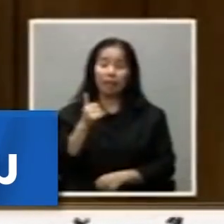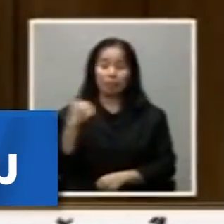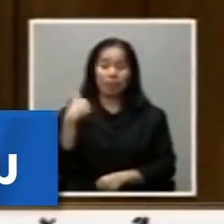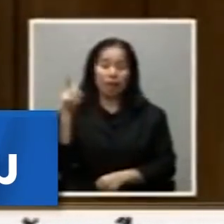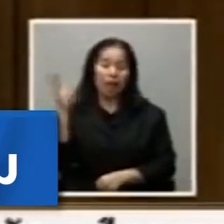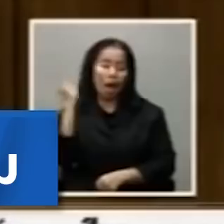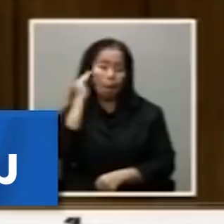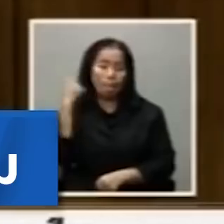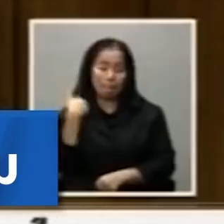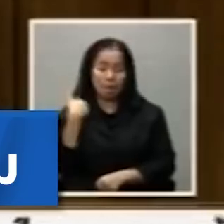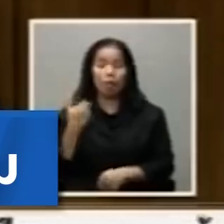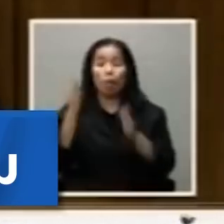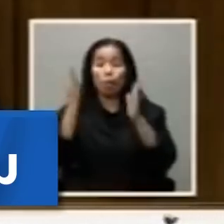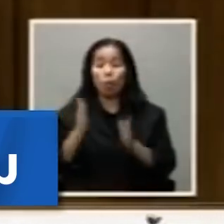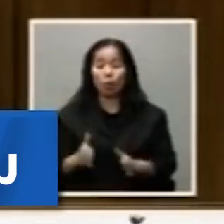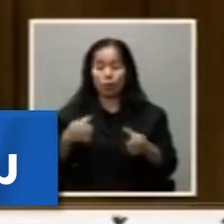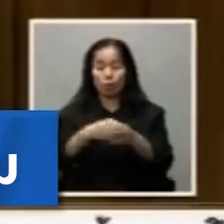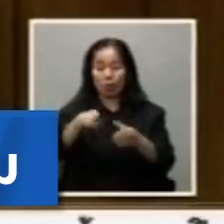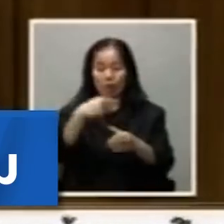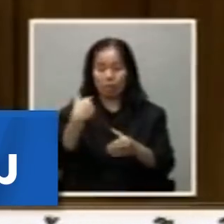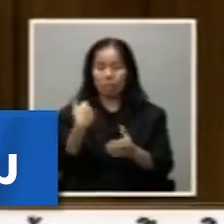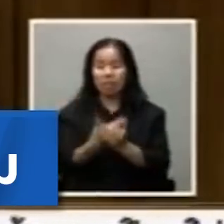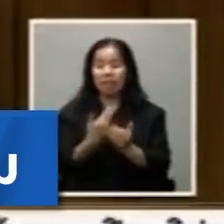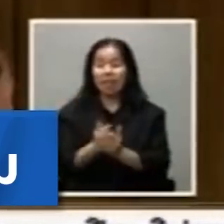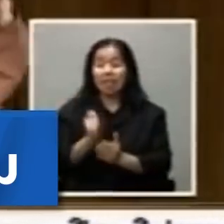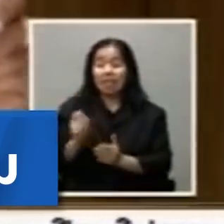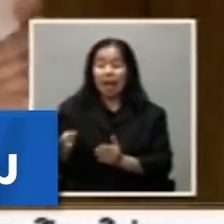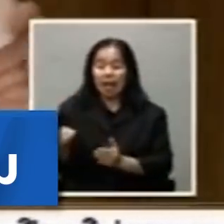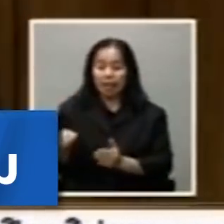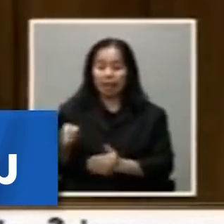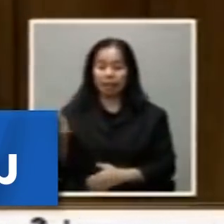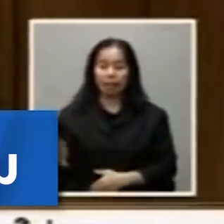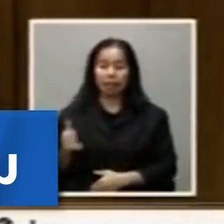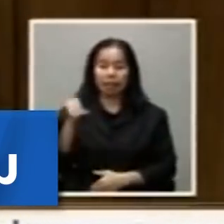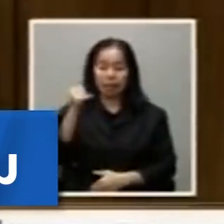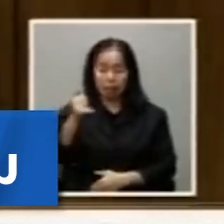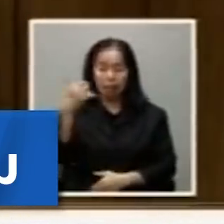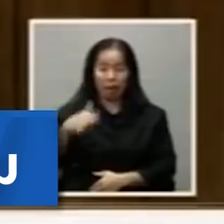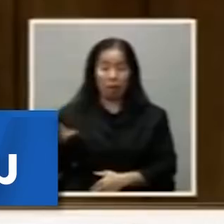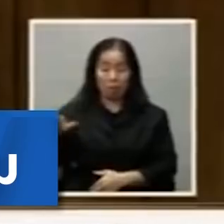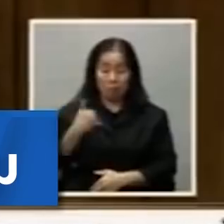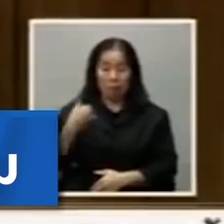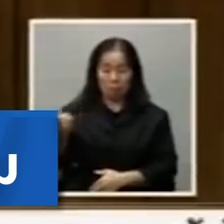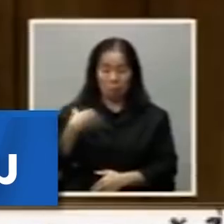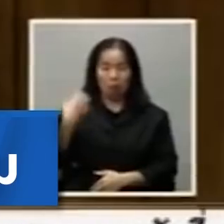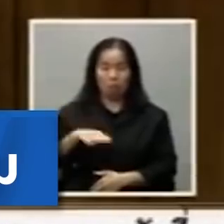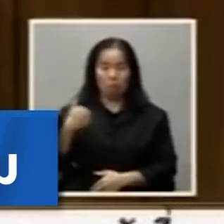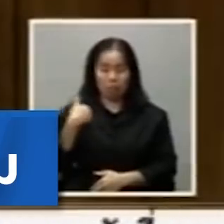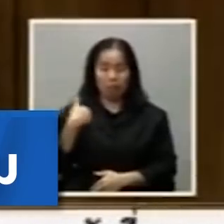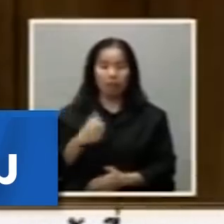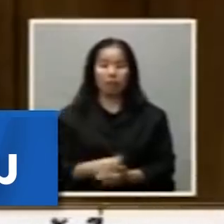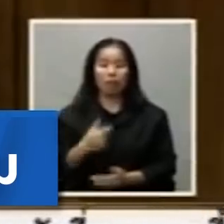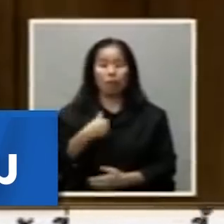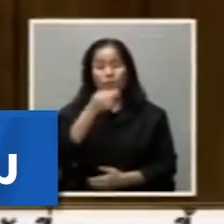ถ้าพี่จะยุบพรรคหรือไม่ 2คือเหตุการณ์สภาล่มคราวนี้เกี่ยวข้องกับธรรมนัสหรือไม่และ 3คือในการอภิปรายทั่วไปที่จะอยู่